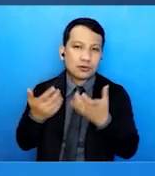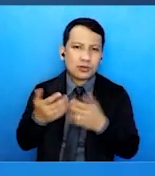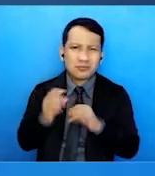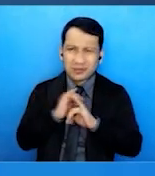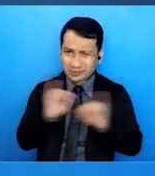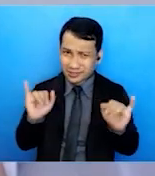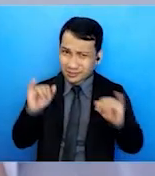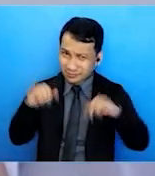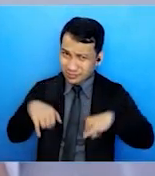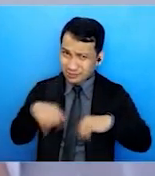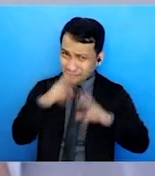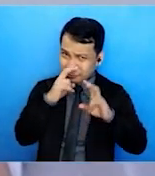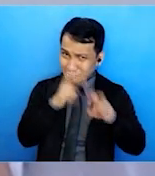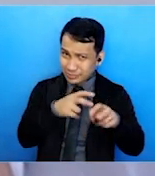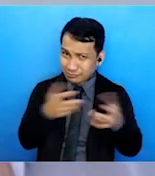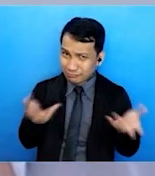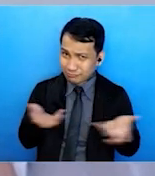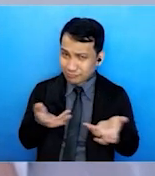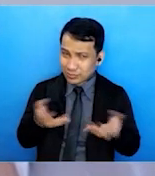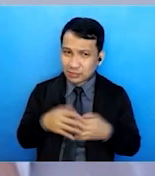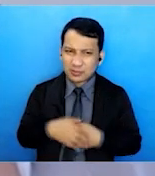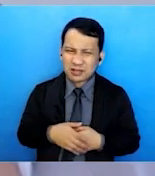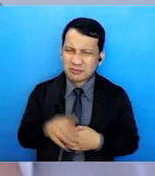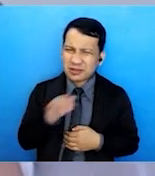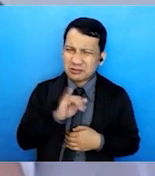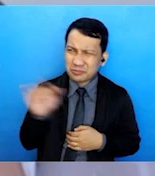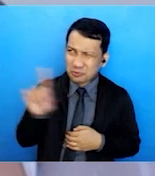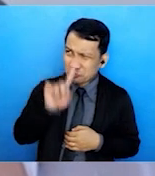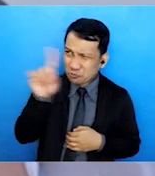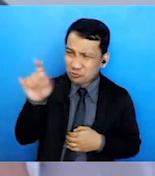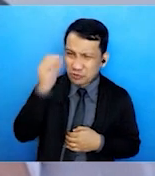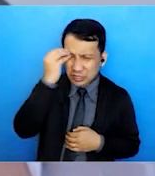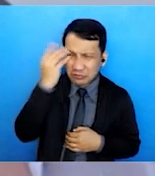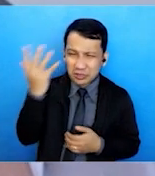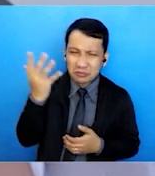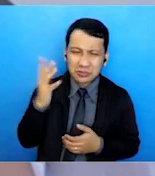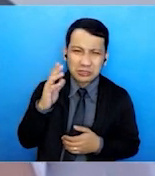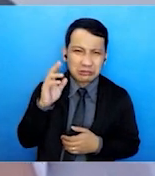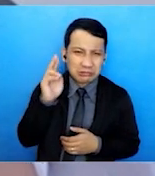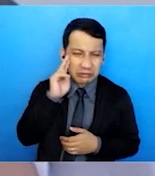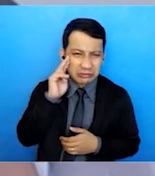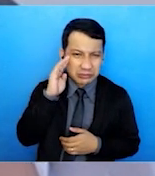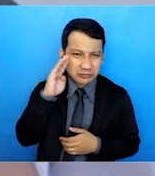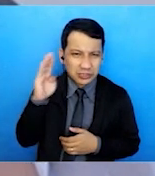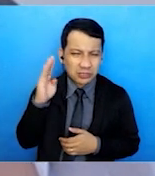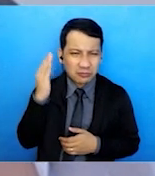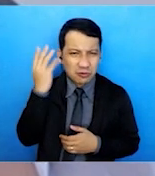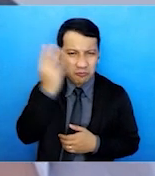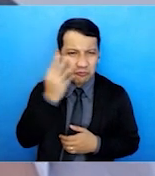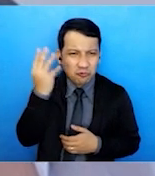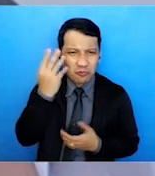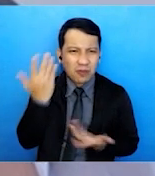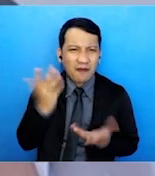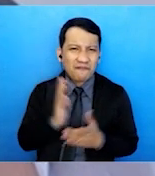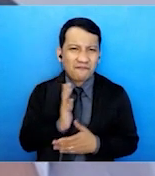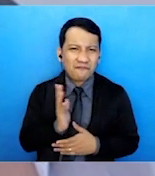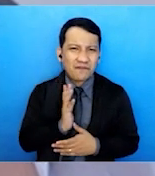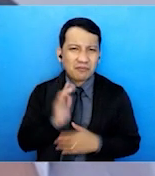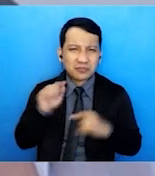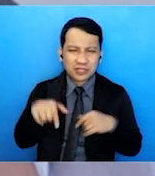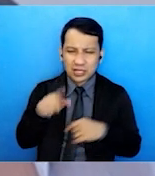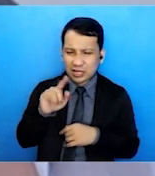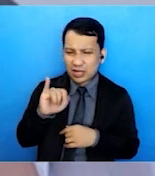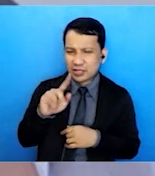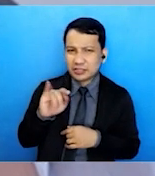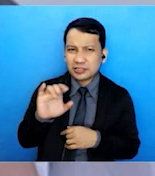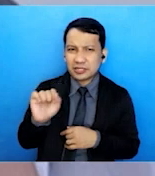tayo ka-stricto? Ganito rin ang pananaw ni Senator Nancy Binay. Nakababahala raw na parang okay lang sa IATF na